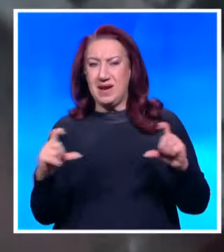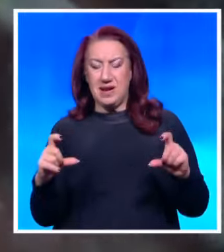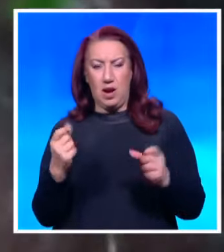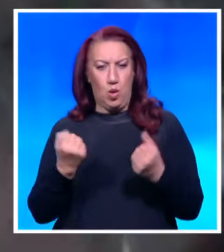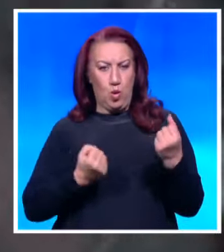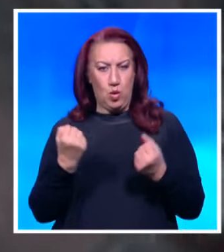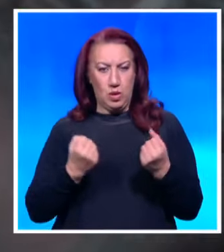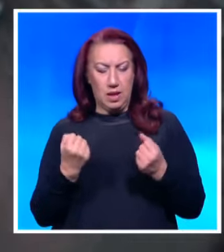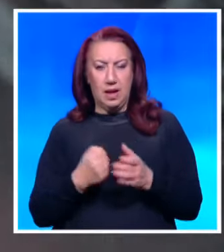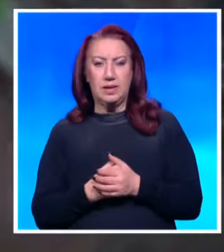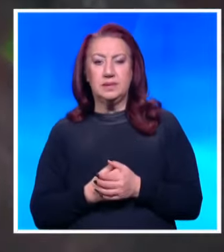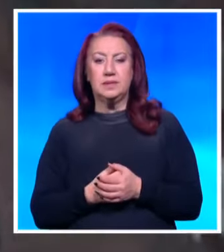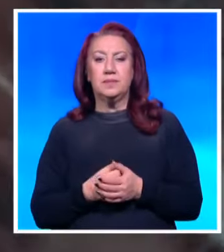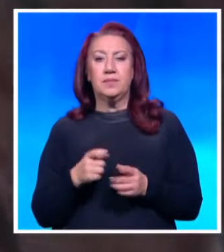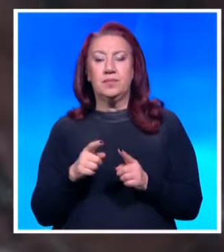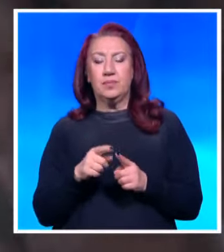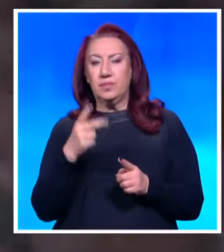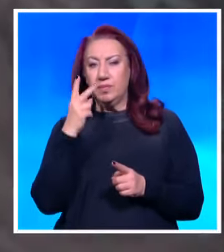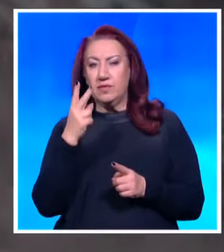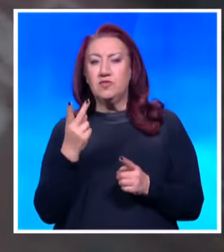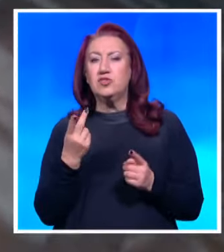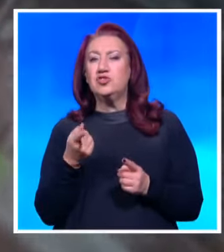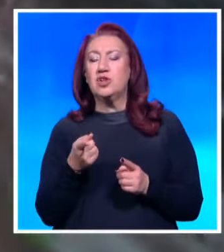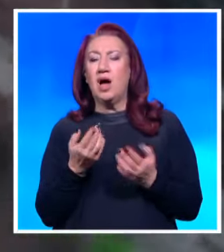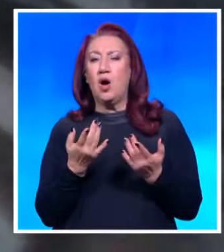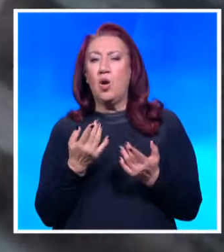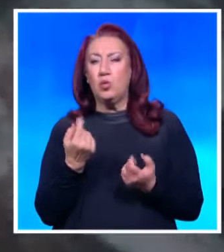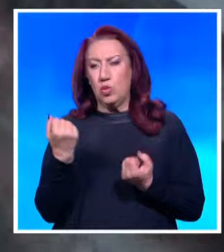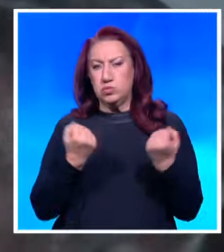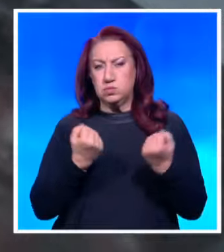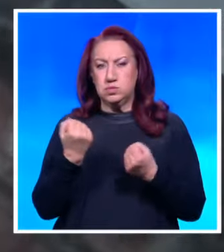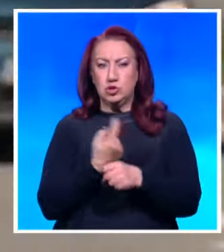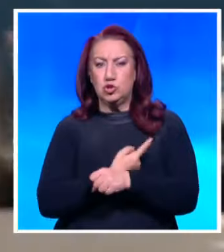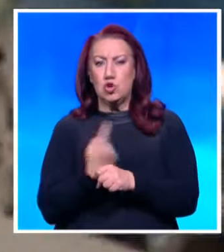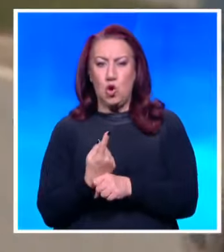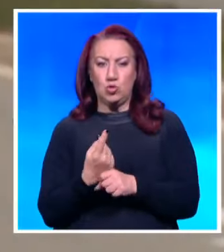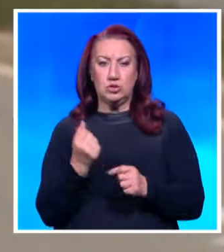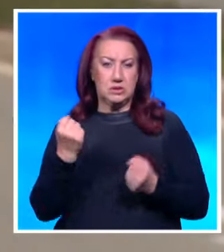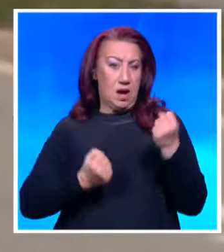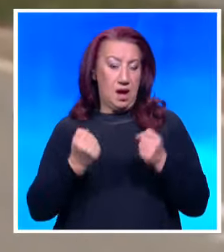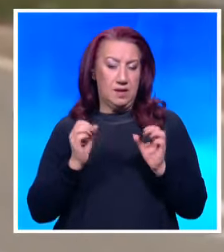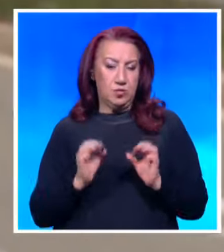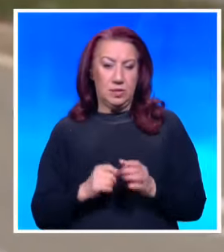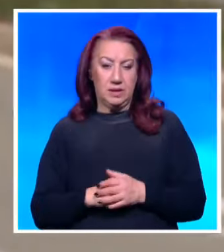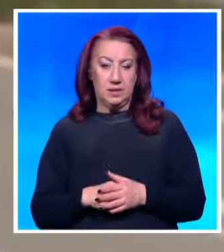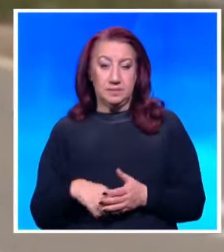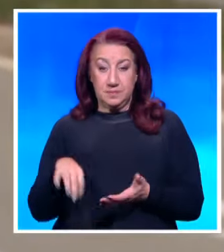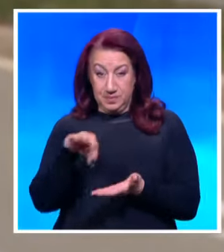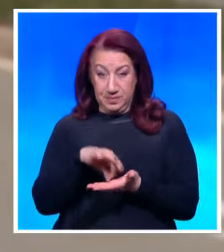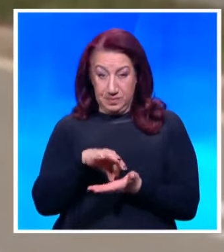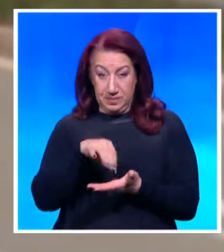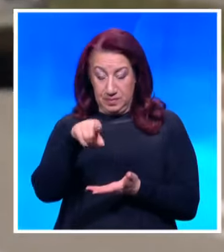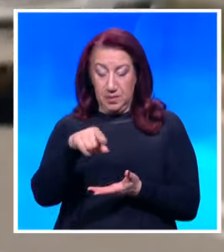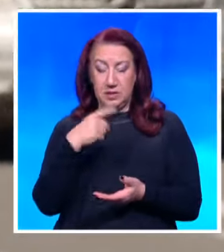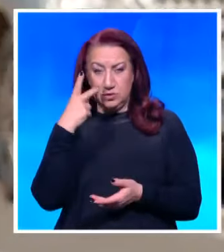в ляво на регистрационния номер е изчислена и скоростта на всеки един от автомобилите. Точно тук на тази отсечка е заснети един